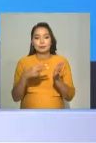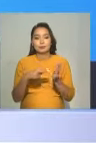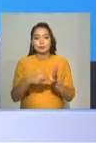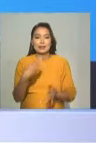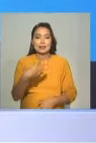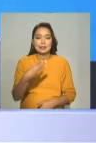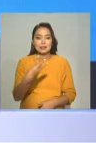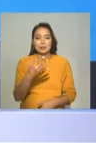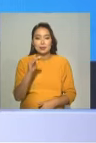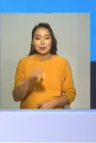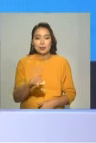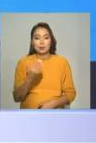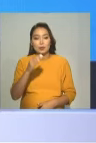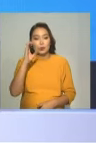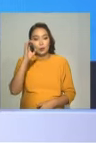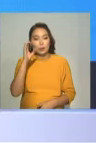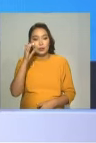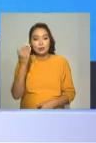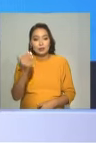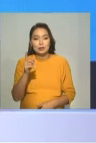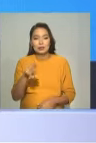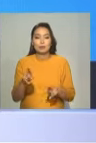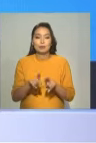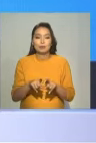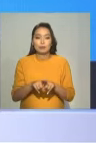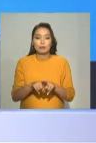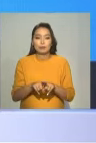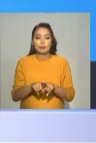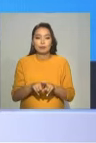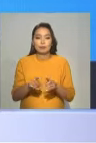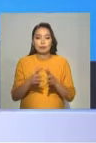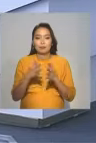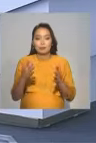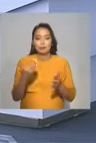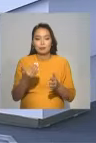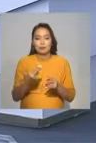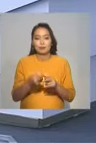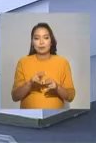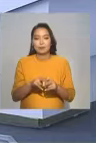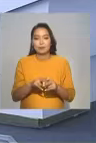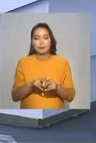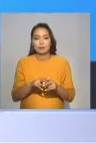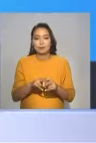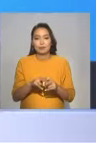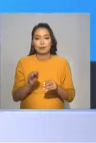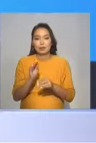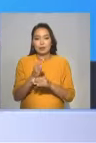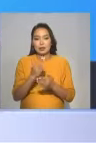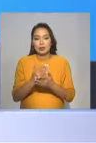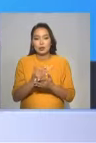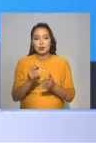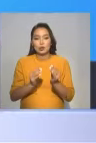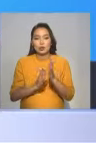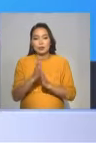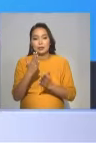тысяч, в Узбекистане также доходит там до 50, бывало до 60 тысяч тенге. То есть, да, действительно, у нас рост цен есть внутри, но